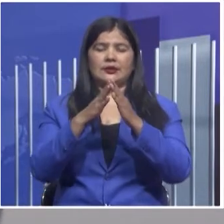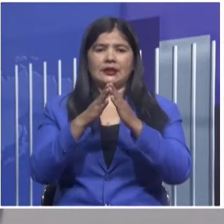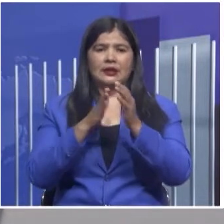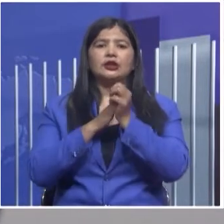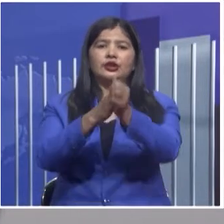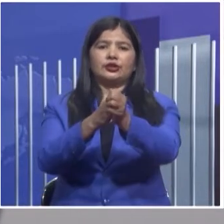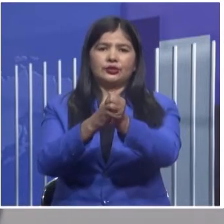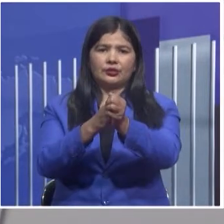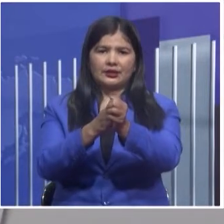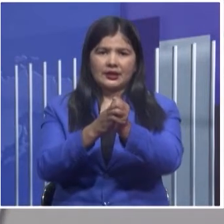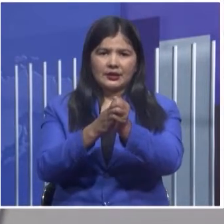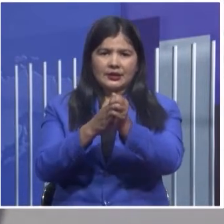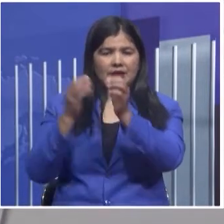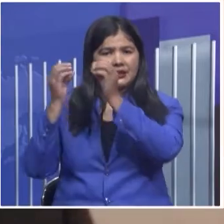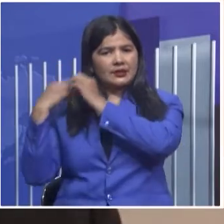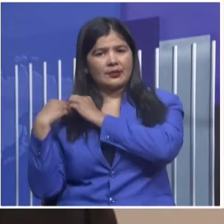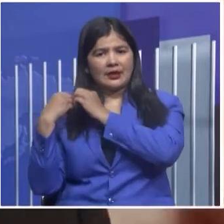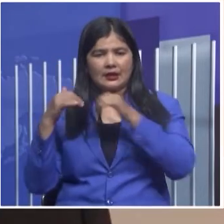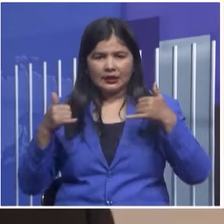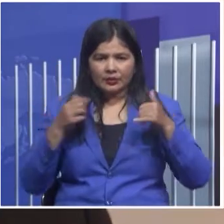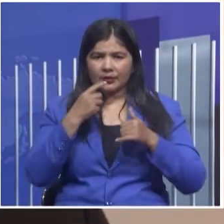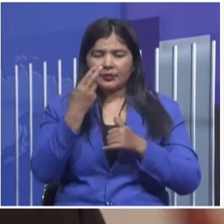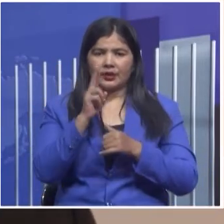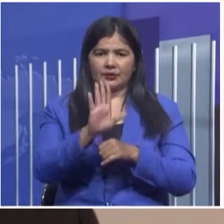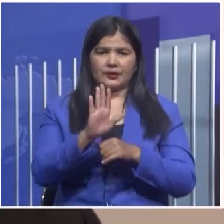नेतृत्वदायी भूमिका खेल्नुपर्ने बताउनुभयो।